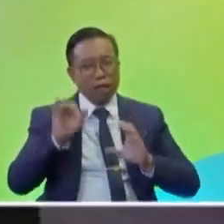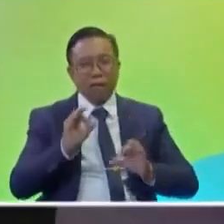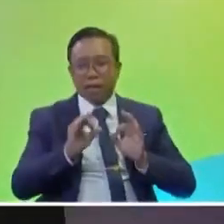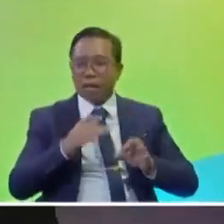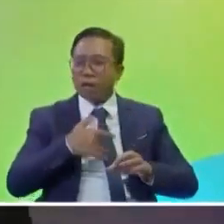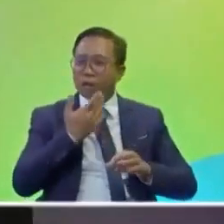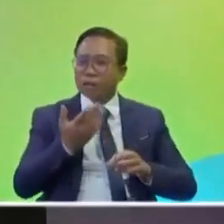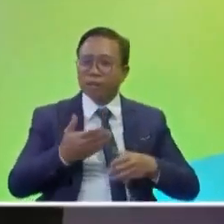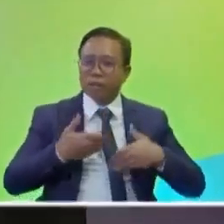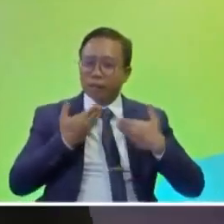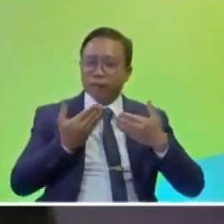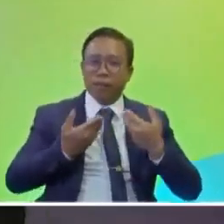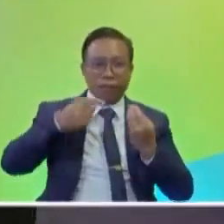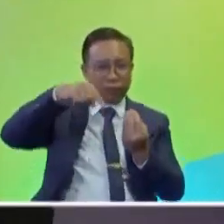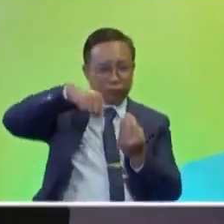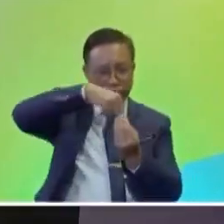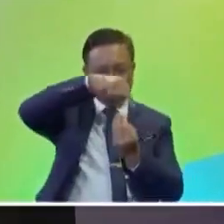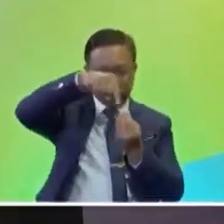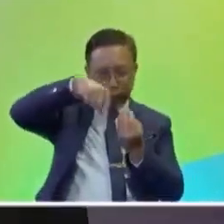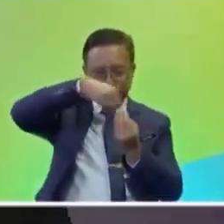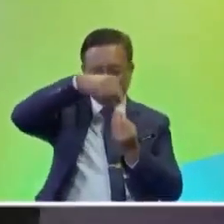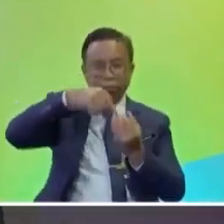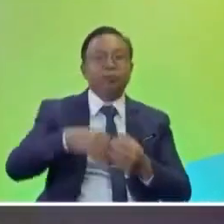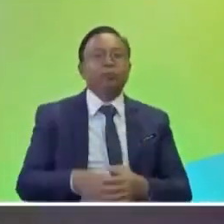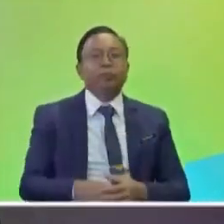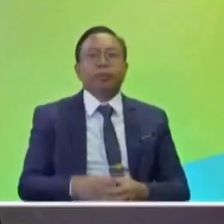caranya. Kalau rasa gembira pusing-pusing.